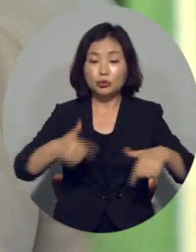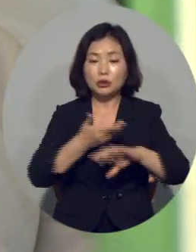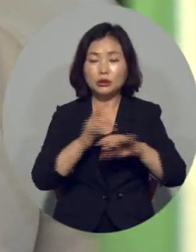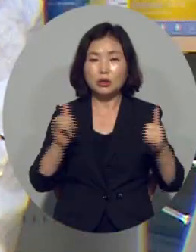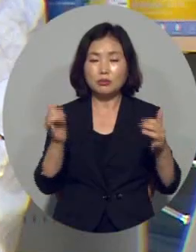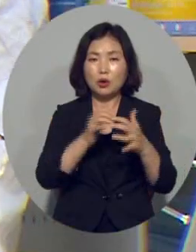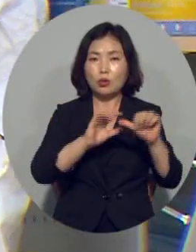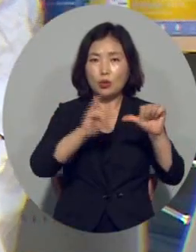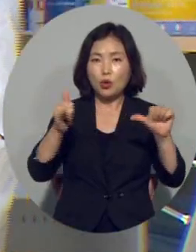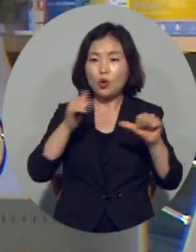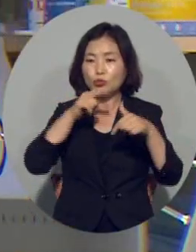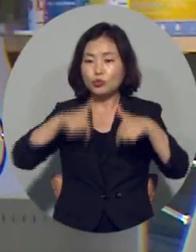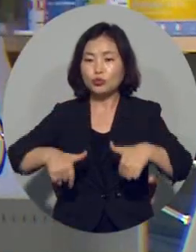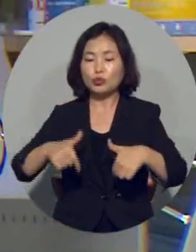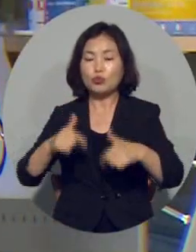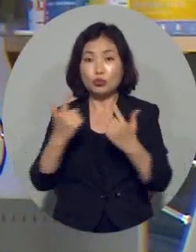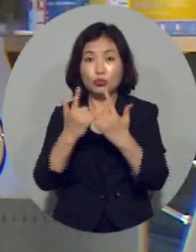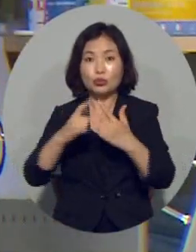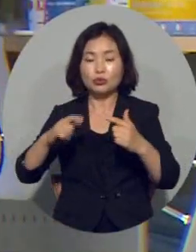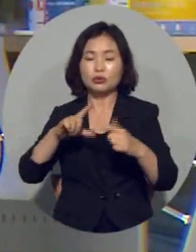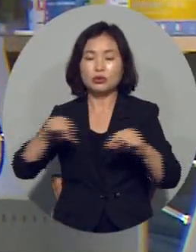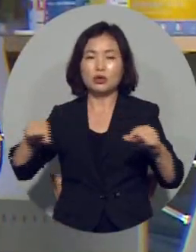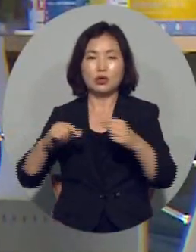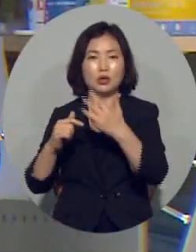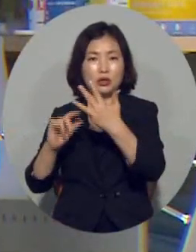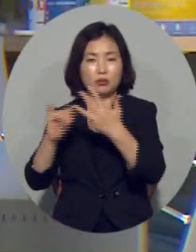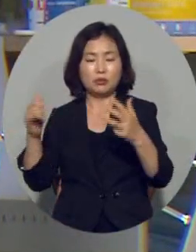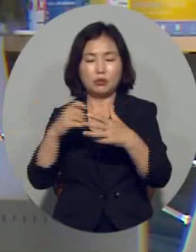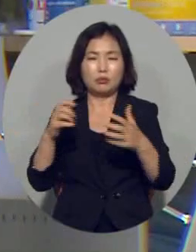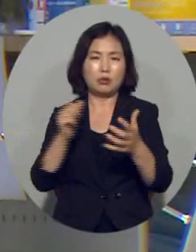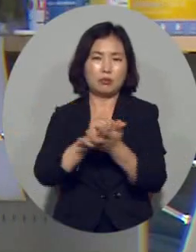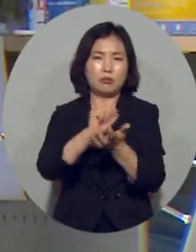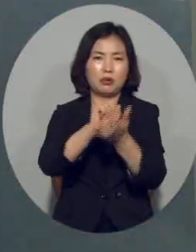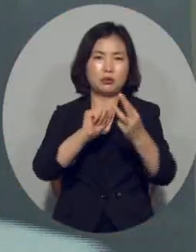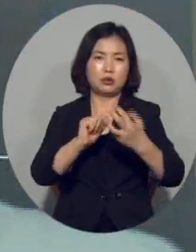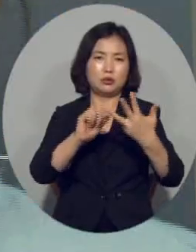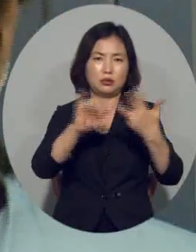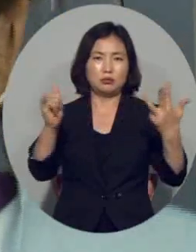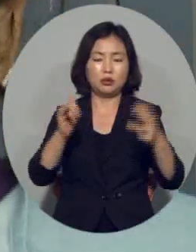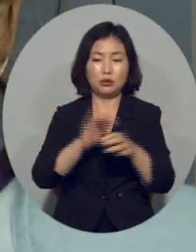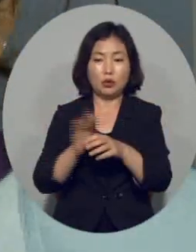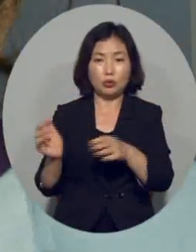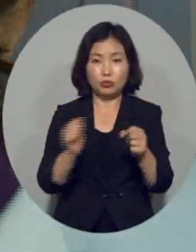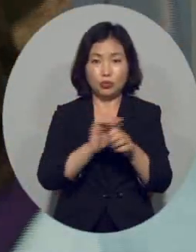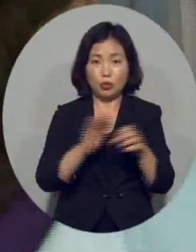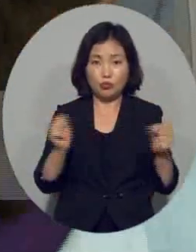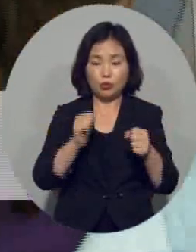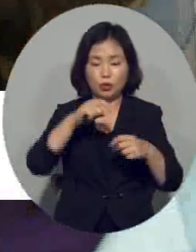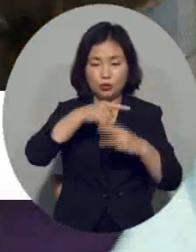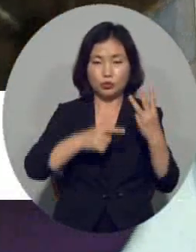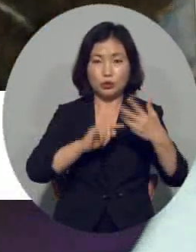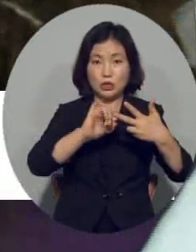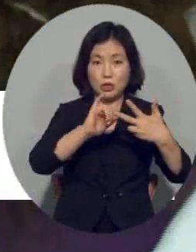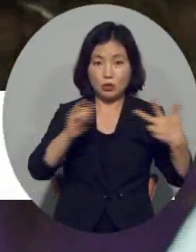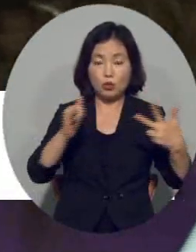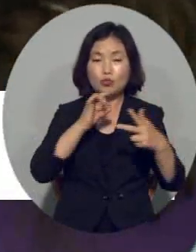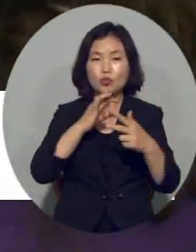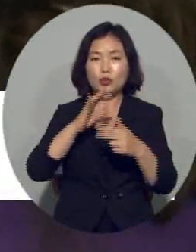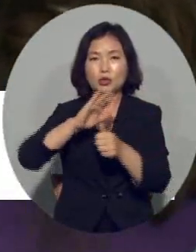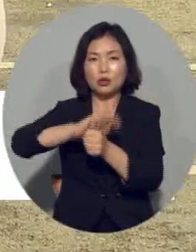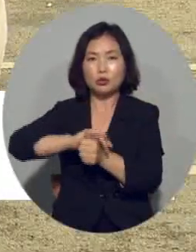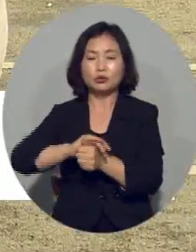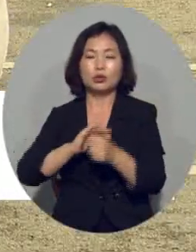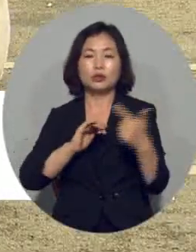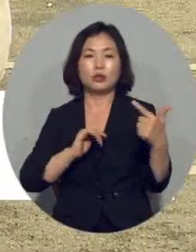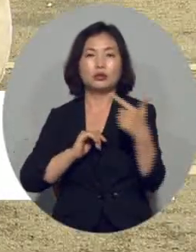모임 5명 북구 음 직접 4명 등 38명의 확장자가 나왔습니다 경북 에서는 용주 7명 구미와 경주